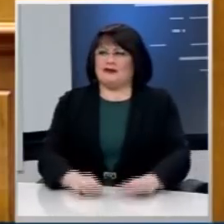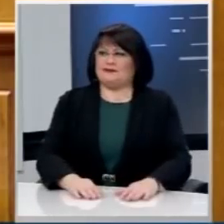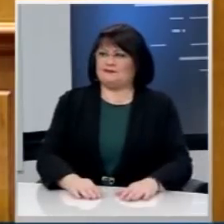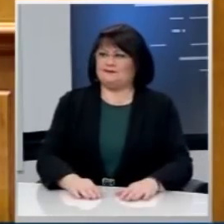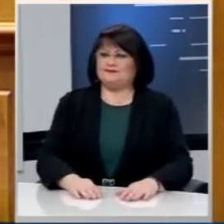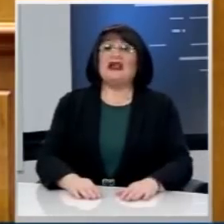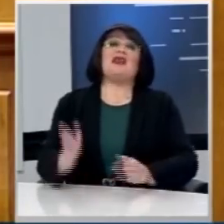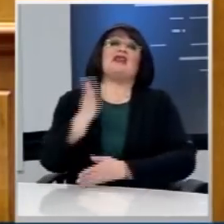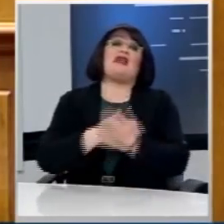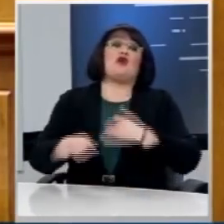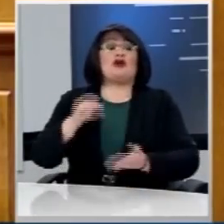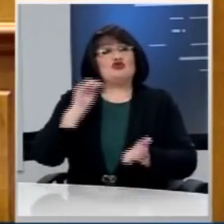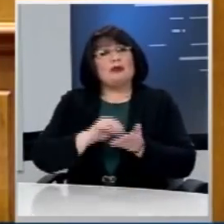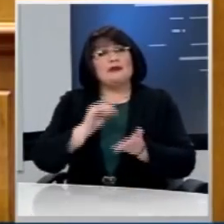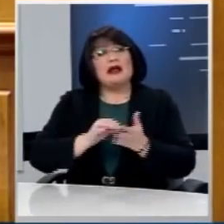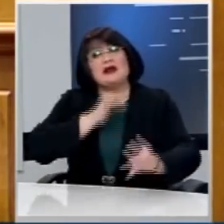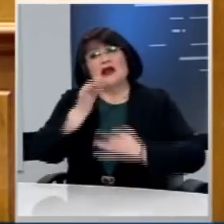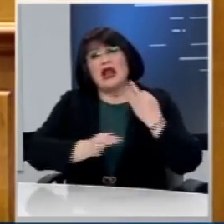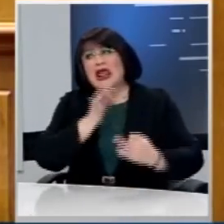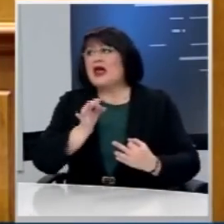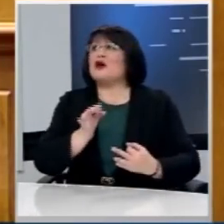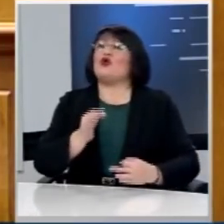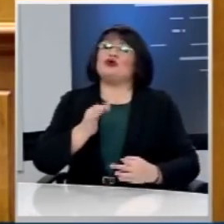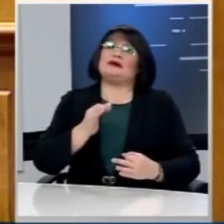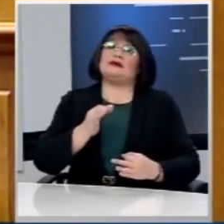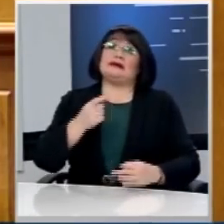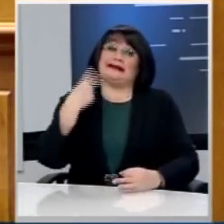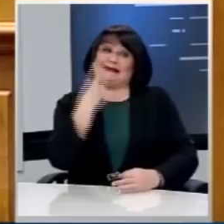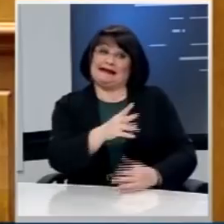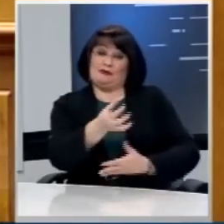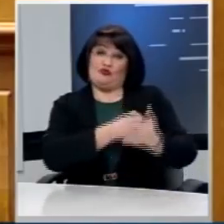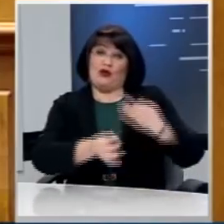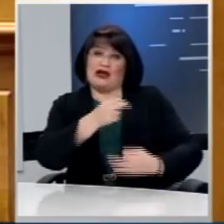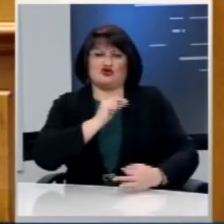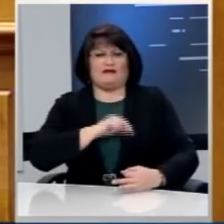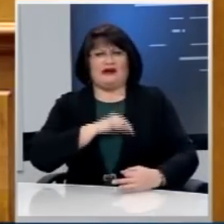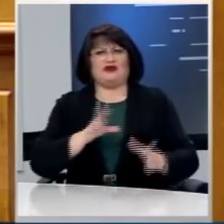θα κουραστούμε να επαναλαμβάνουμε. Οι ισχυρισμοί οι δικοί σας για τα